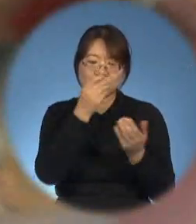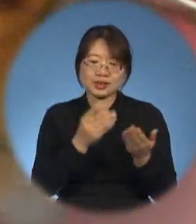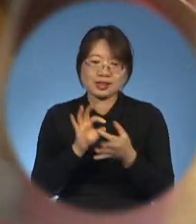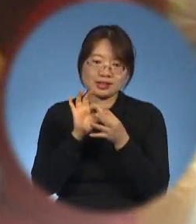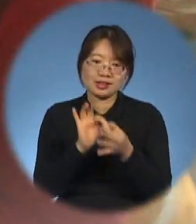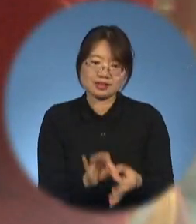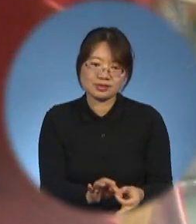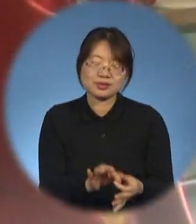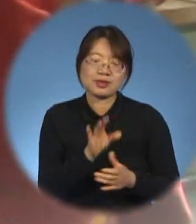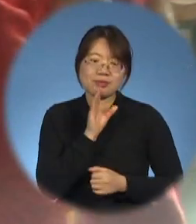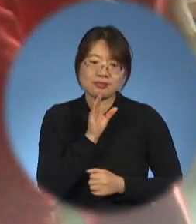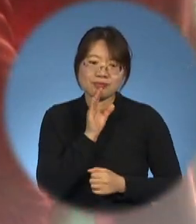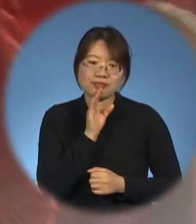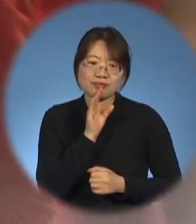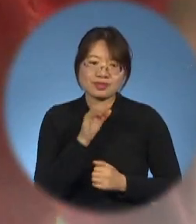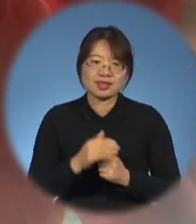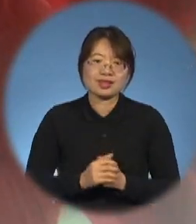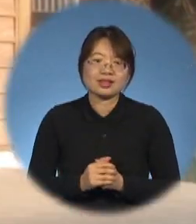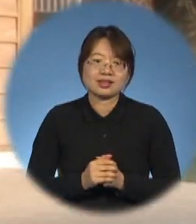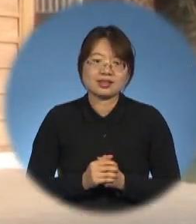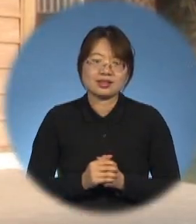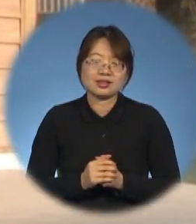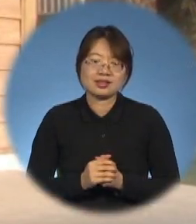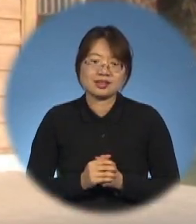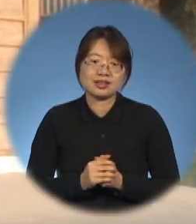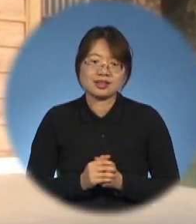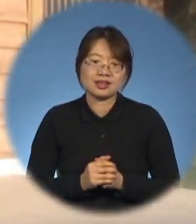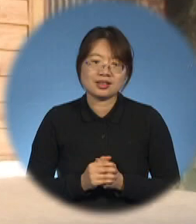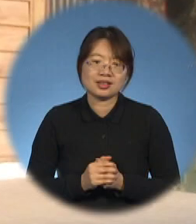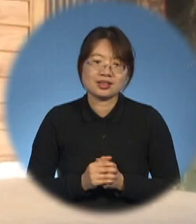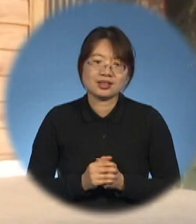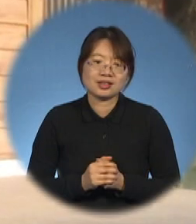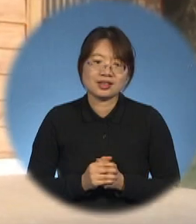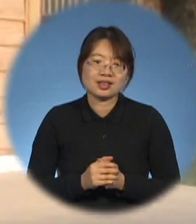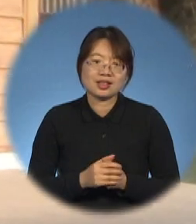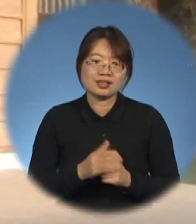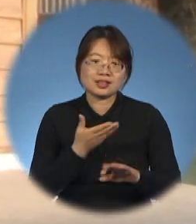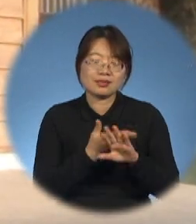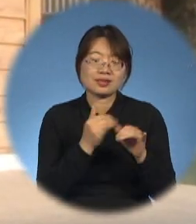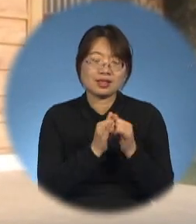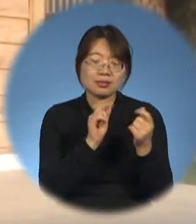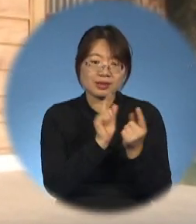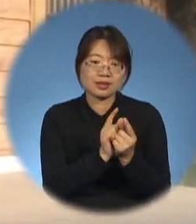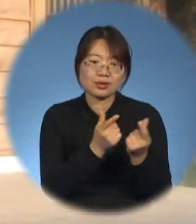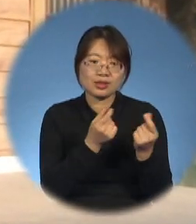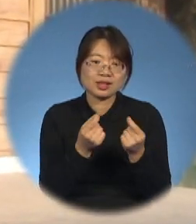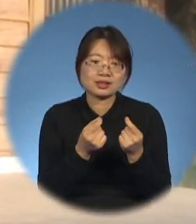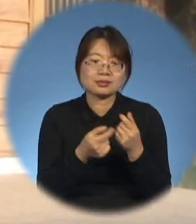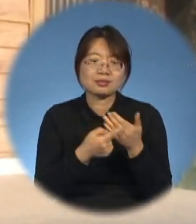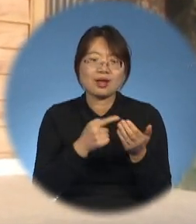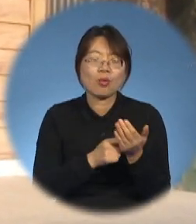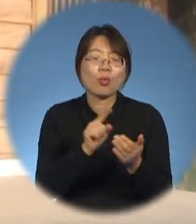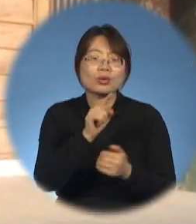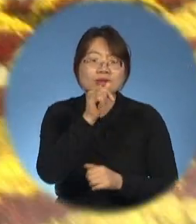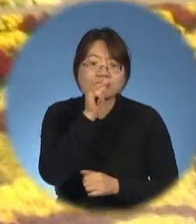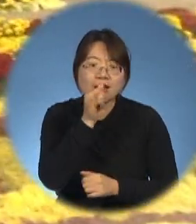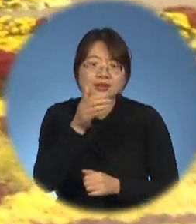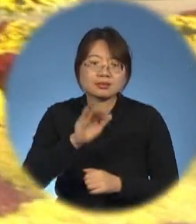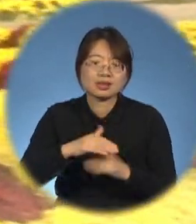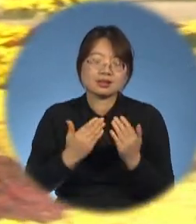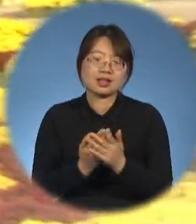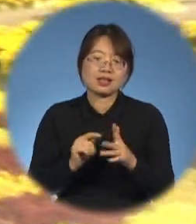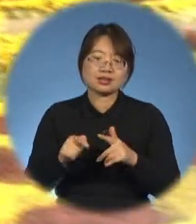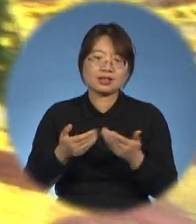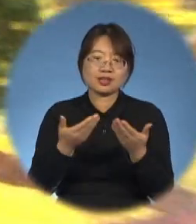단걸 만 미리 만나라 곳 같은 많이 우디 아이스 용모 남미 만한 일이 봐 위에 하거